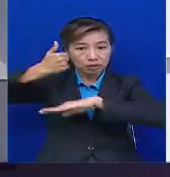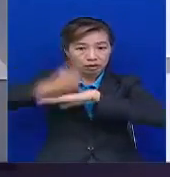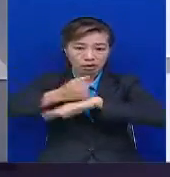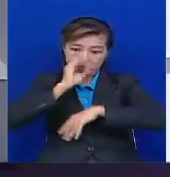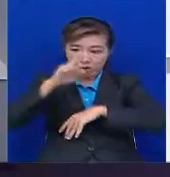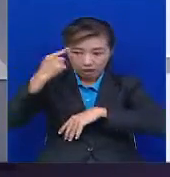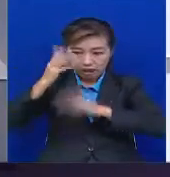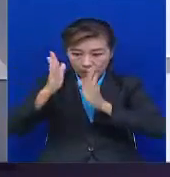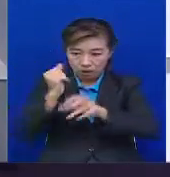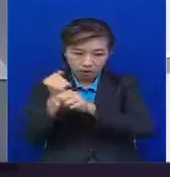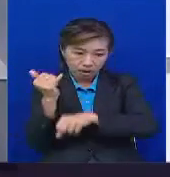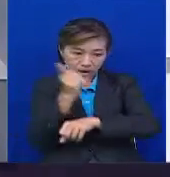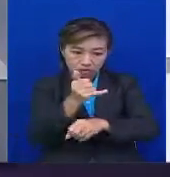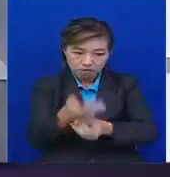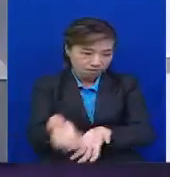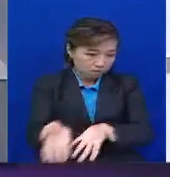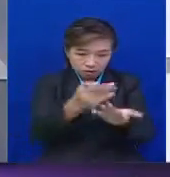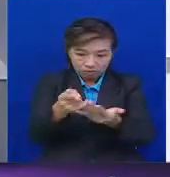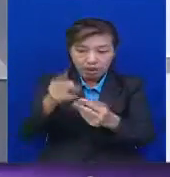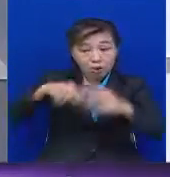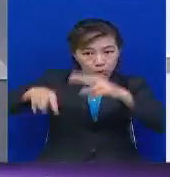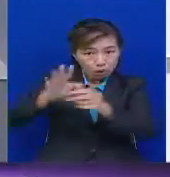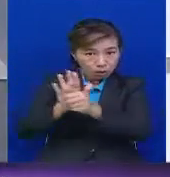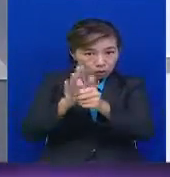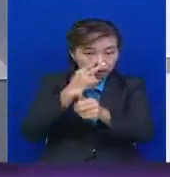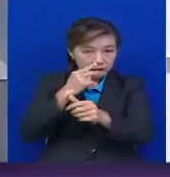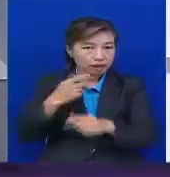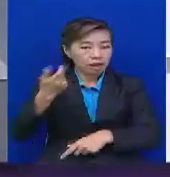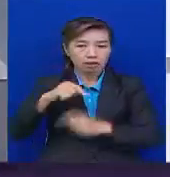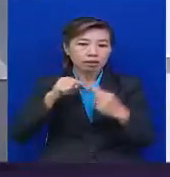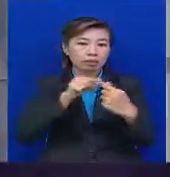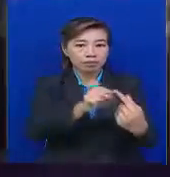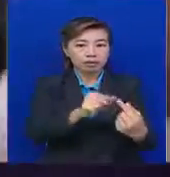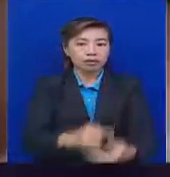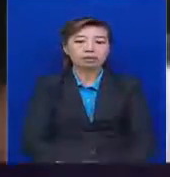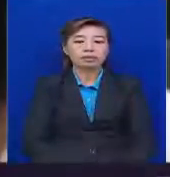กหลังถูกข่มขู่โดยดำเนินการต่อไปตามขั้นตอนคำสั่งศาลครับ